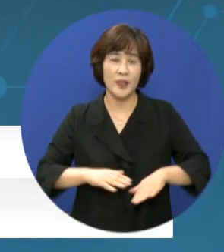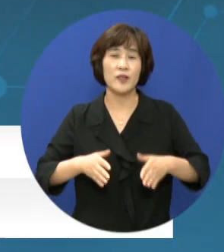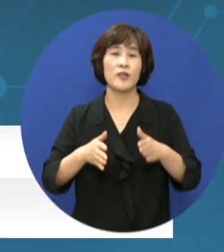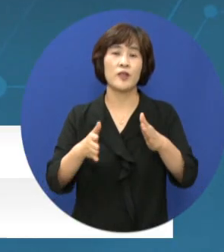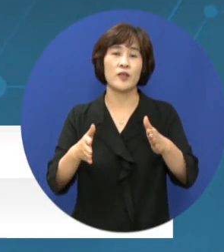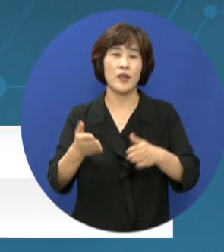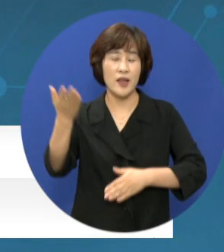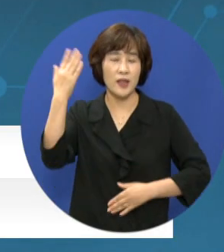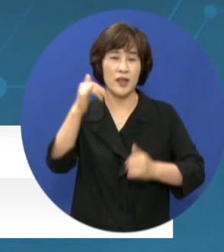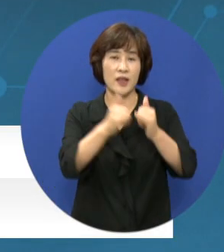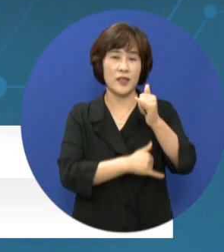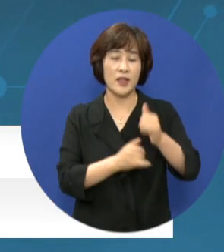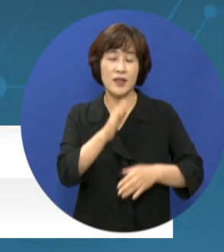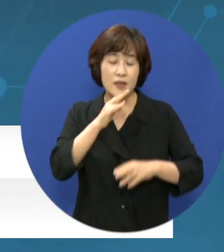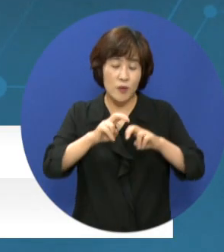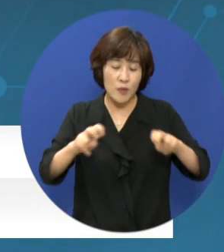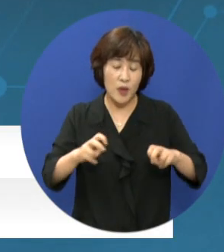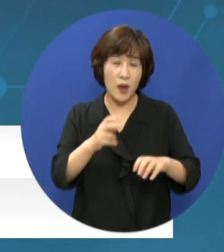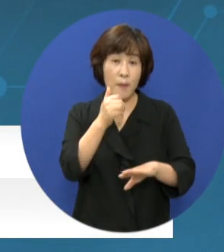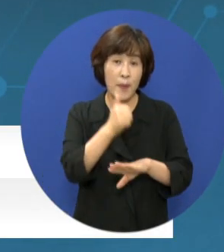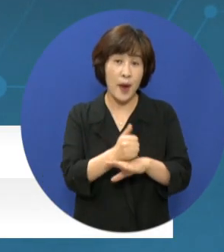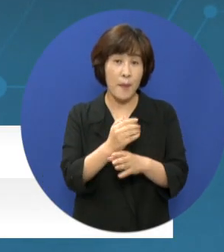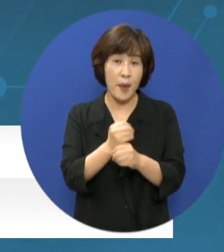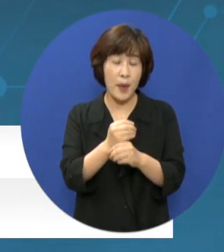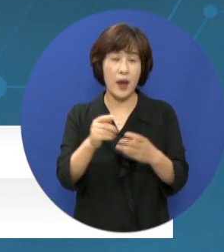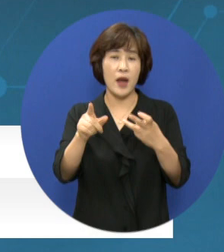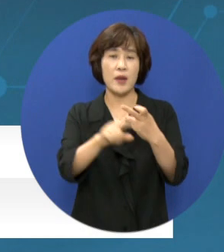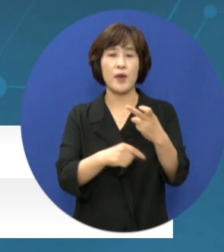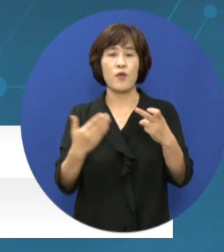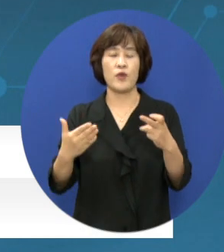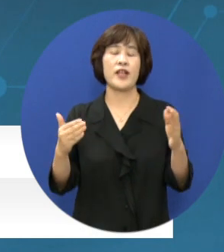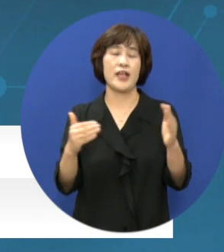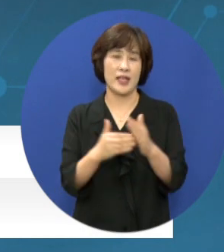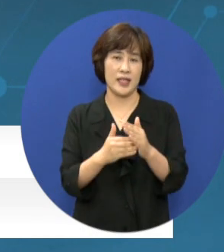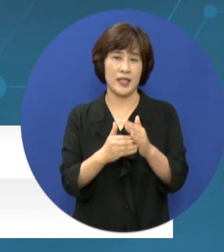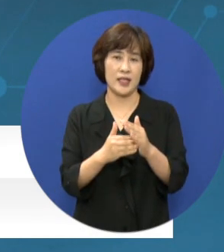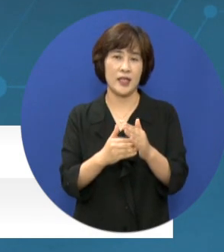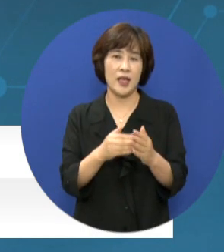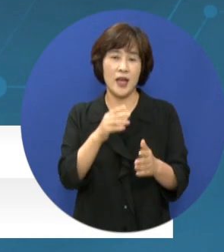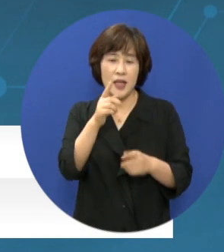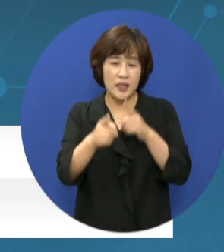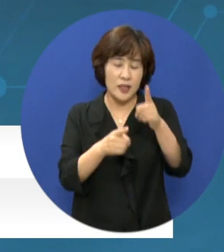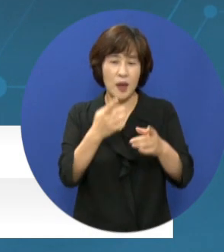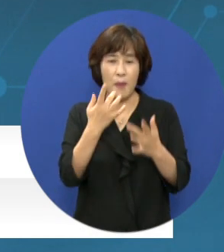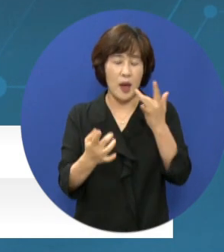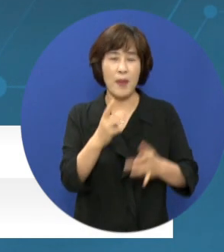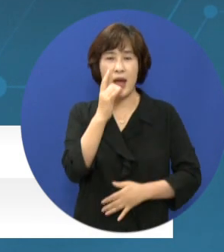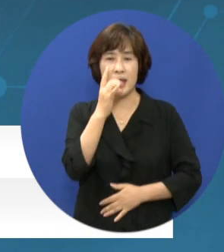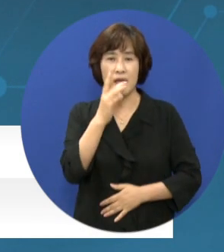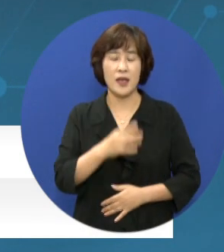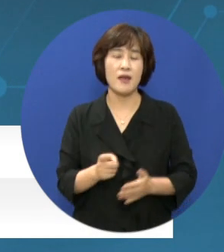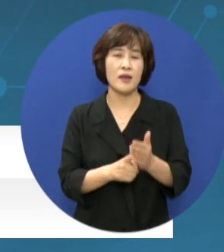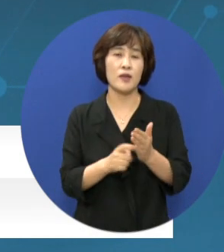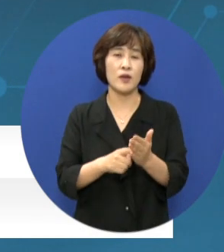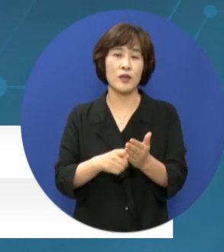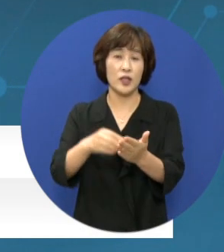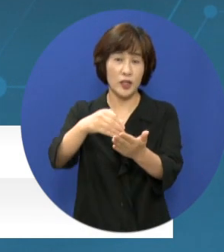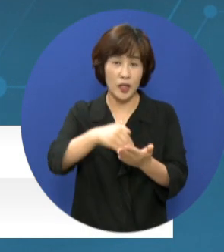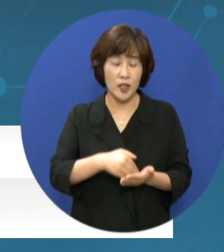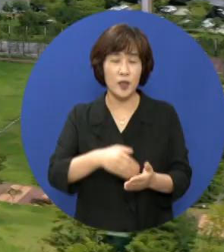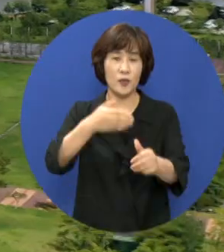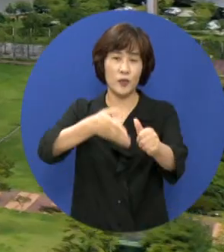전남도는 과거사 진실규명 마감 기한이 오는 12월 9일로 다가옴에 따라 신청이 누락되는 일이 없도록 서둘러 달라고